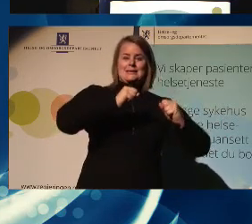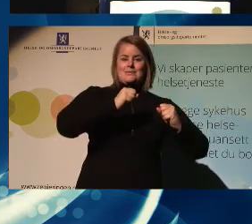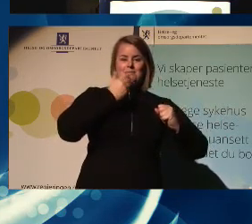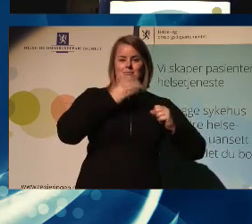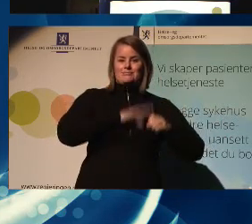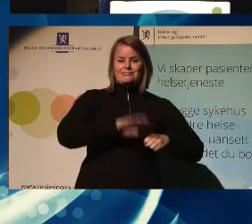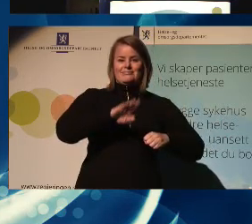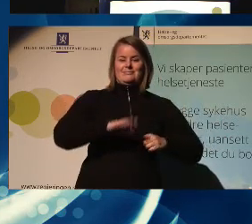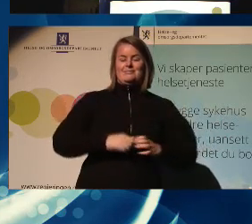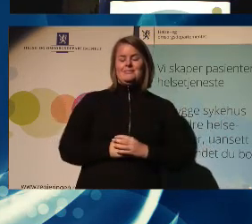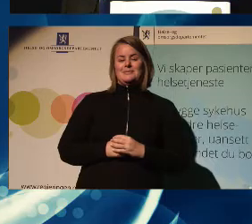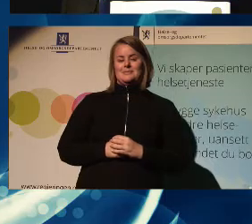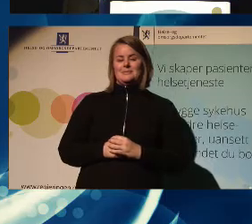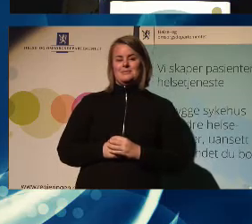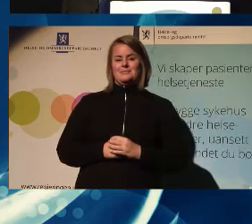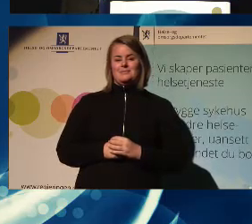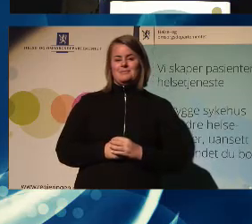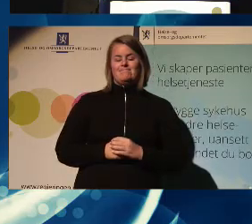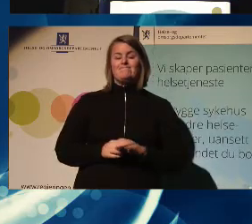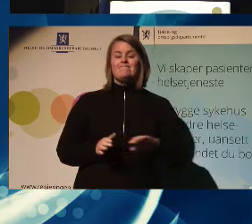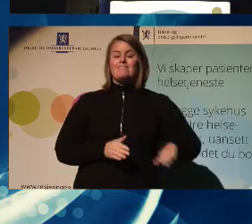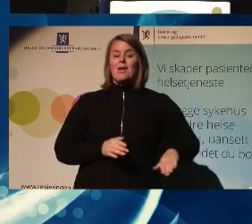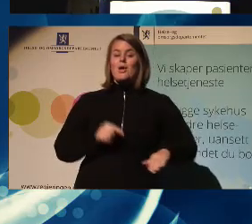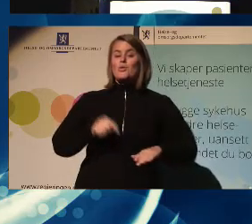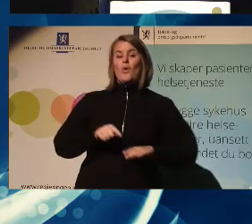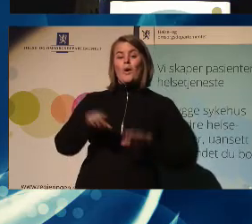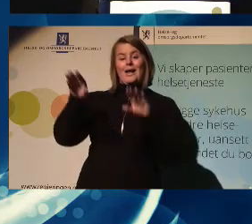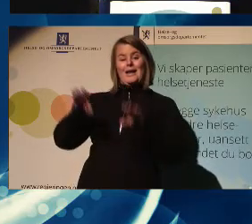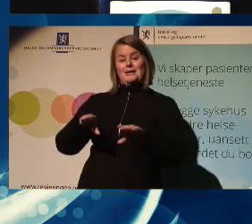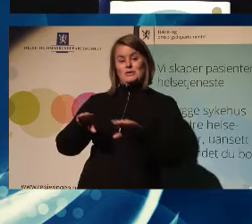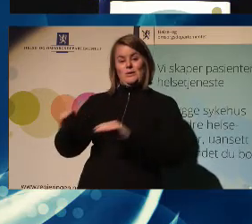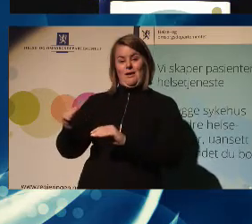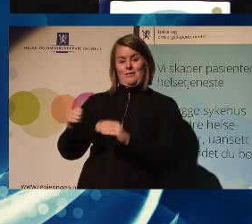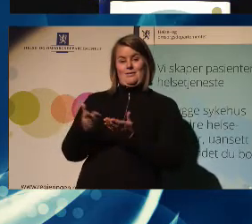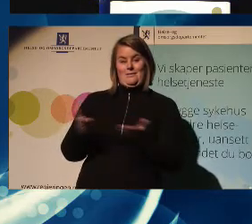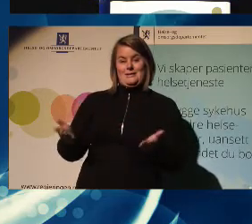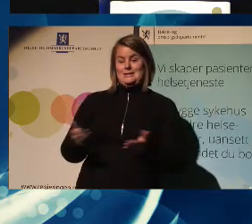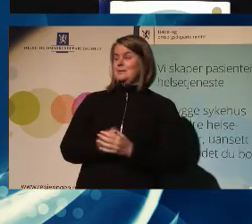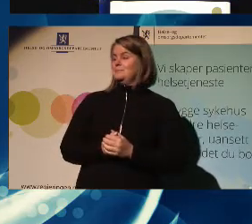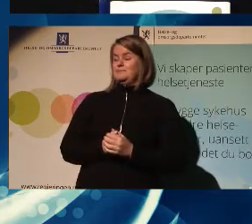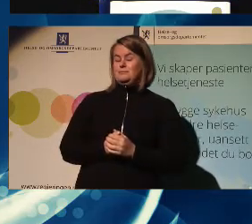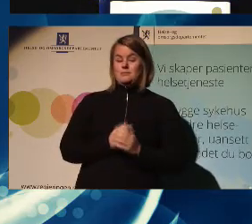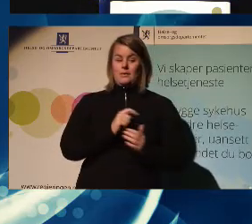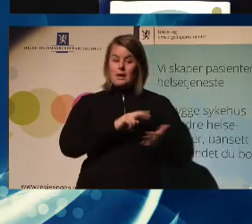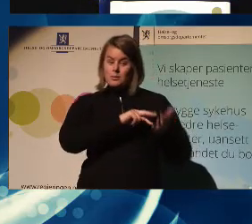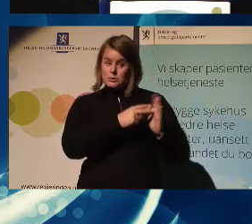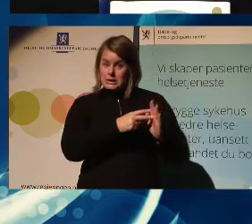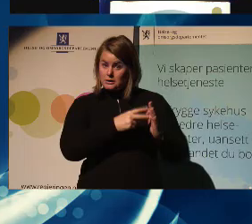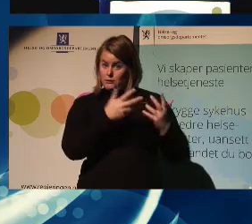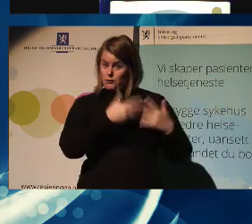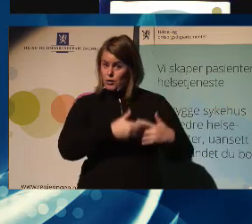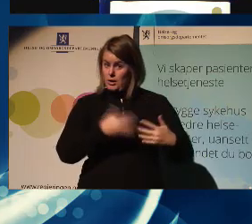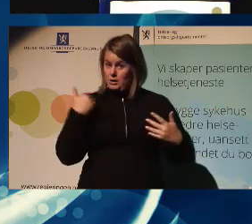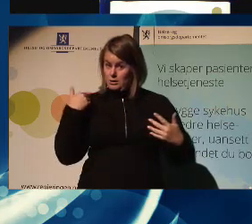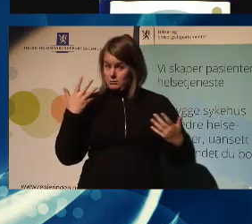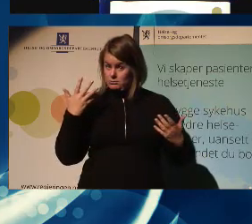Men nå må vi snakke litt om resultatene, for det er jo tross alt det som er viktig her. Har prosjektet funket? Ja,